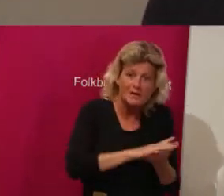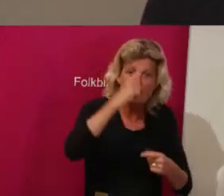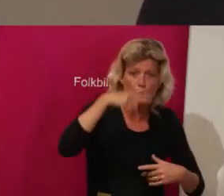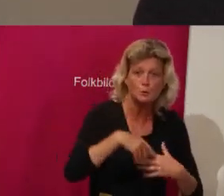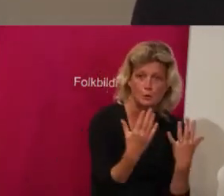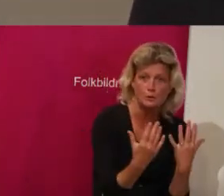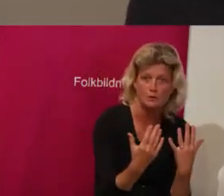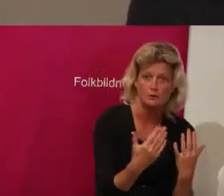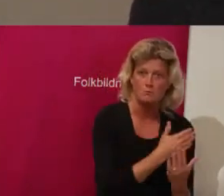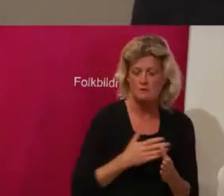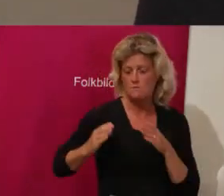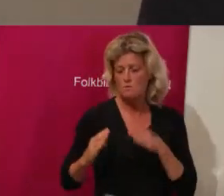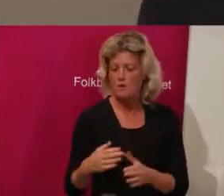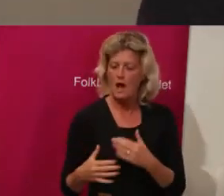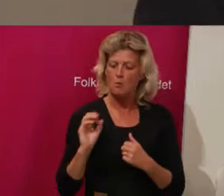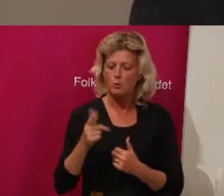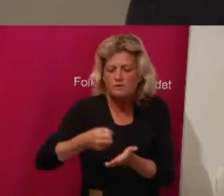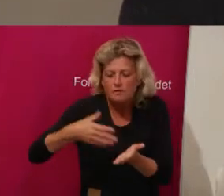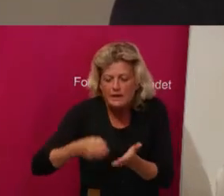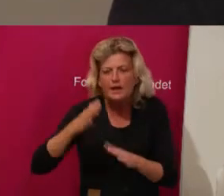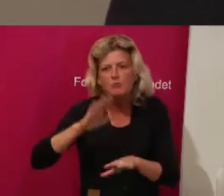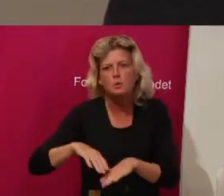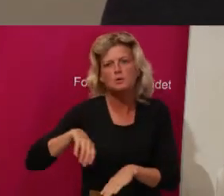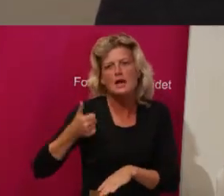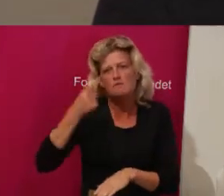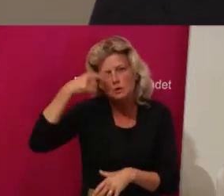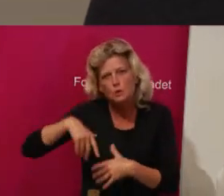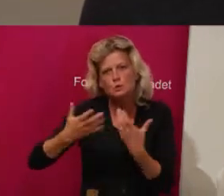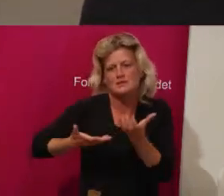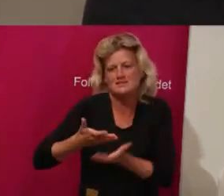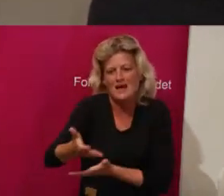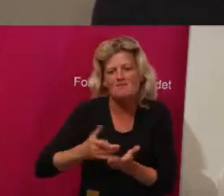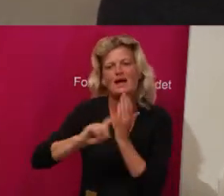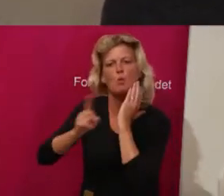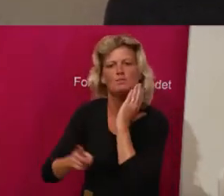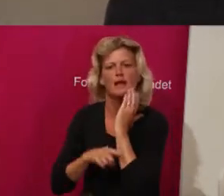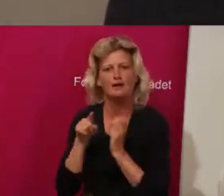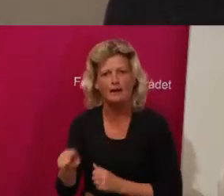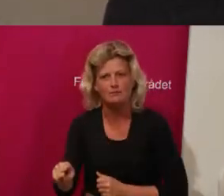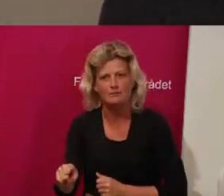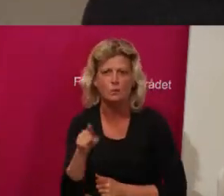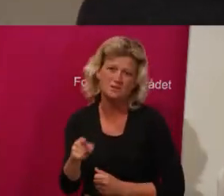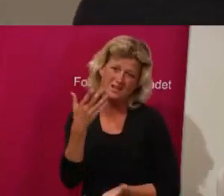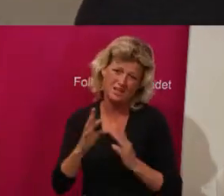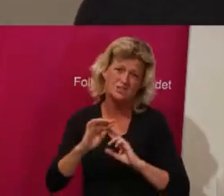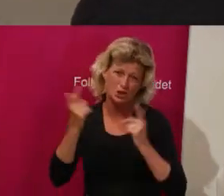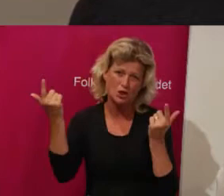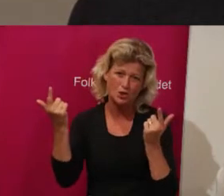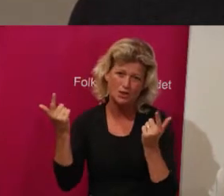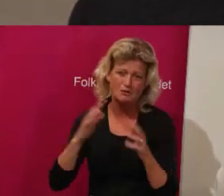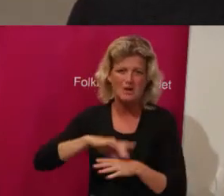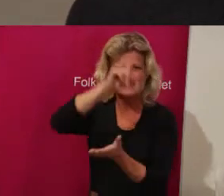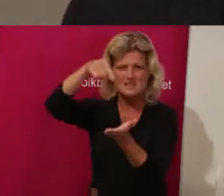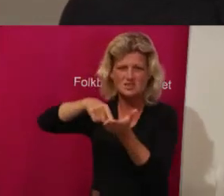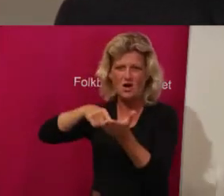för vår del legat mycket på utvärdering av den så kallade kultursamverkansmodellen, som är ett nytt decentraliserat sätt att